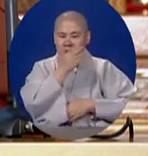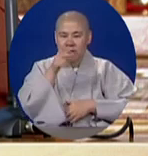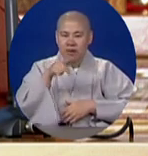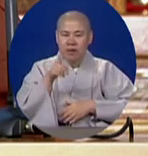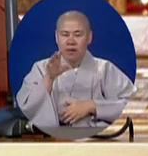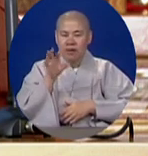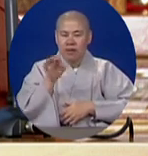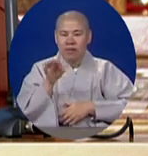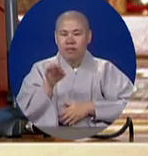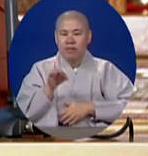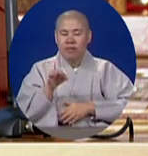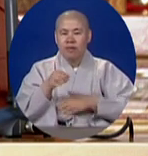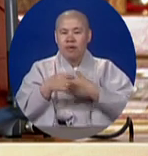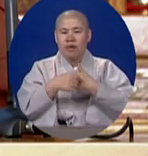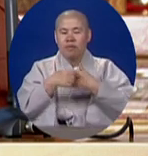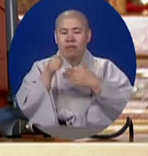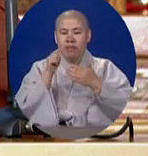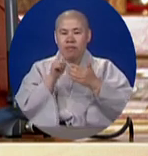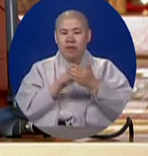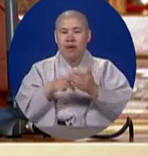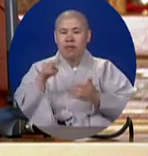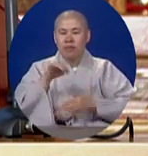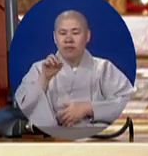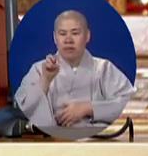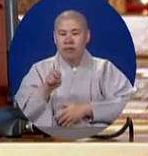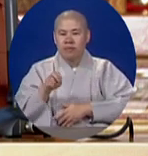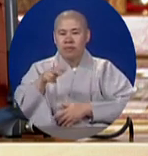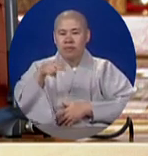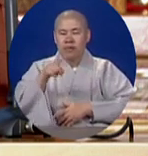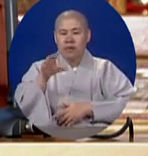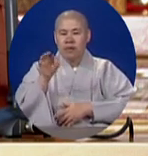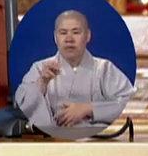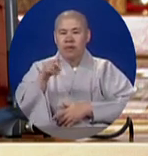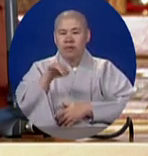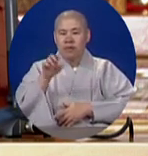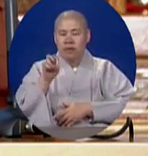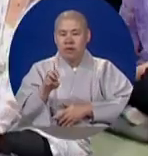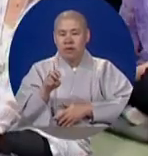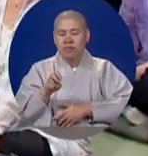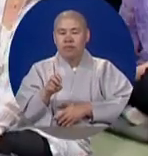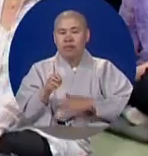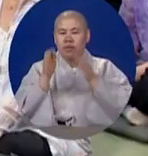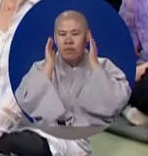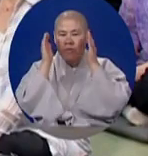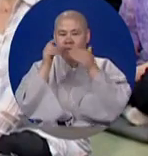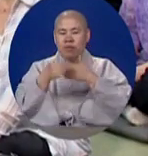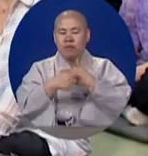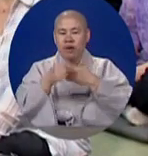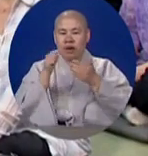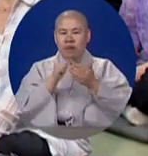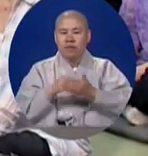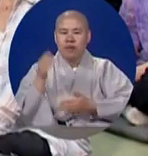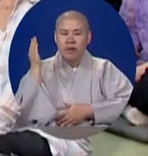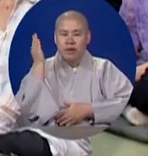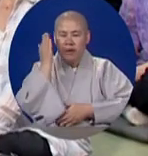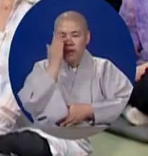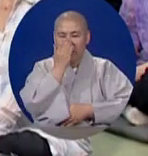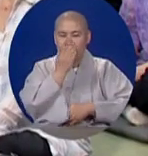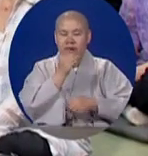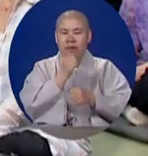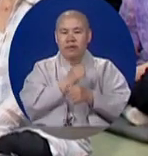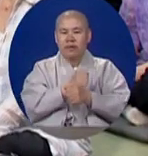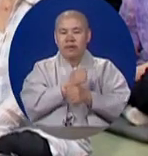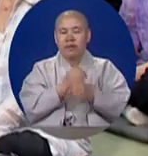정자, 마음 심자, 정심 공부예요. 마음을 깨끗하게 하는 공부예요.